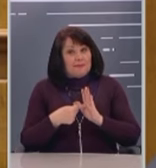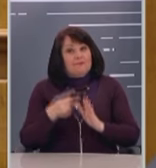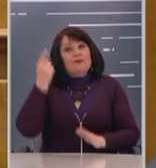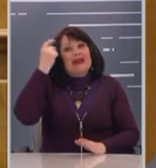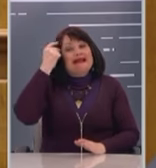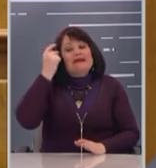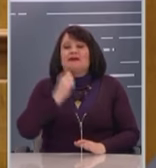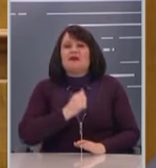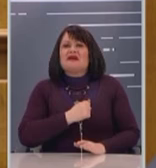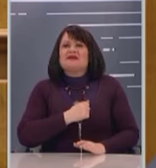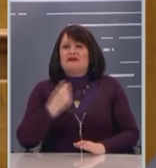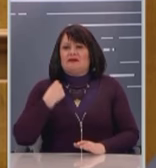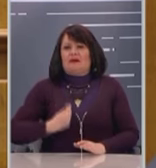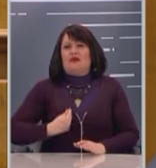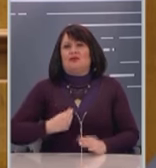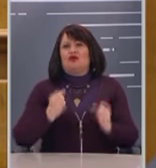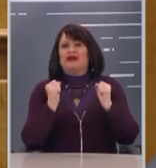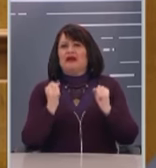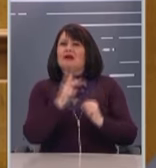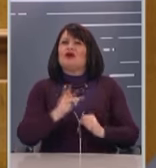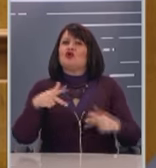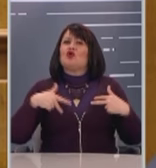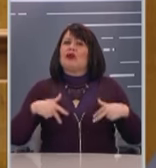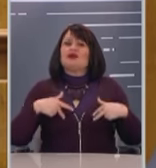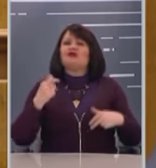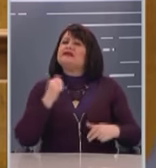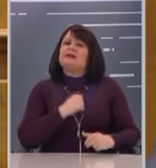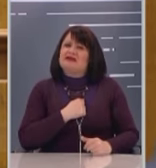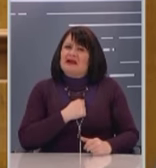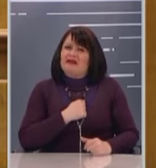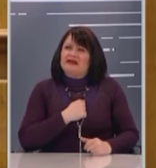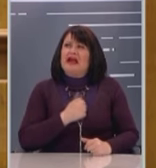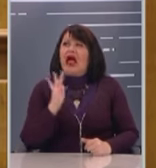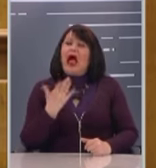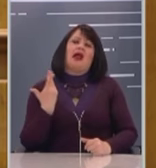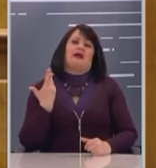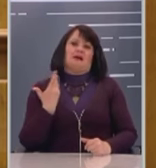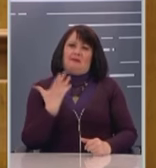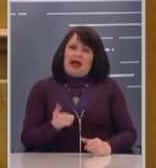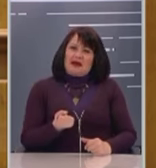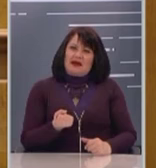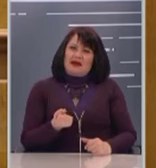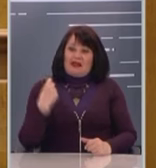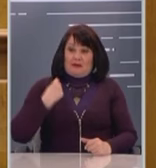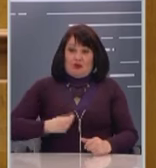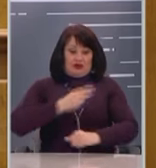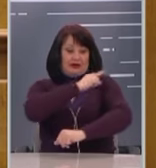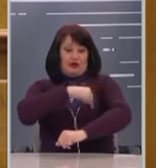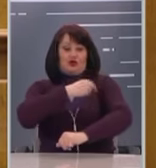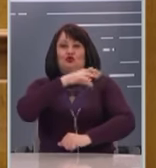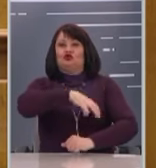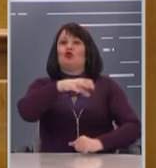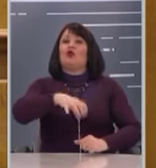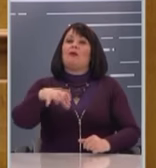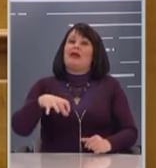που έχετε για τη δημόσια υγεία και για το κοινωνικό κράτος. Γιατί αν υπάρχουν δημόσια νοσοκομεία,